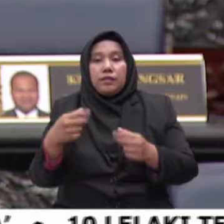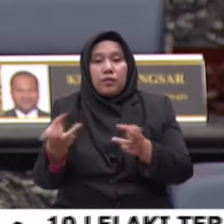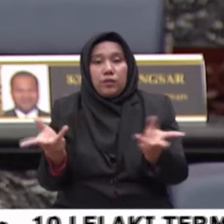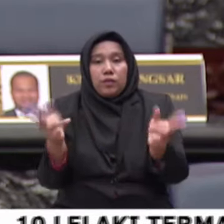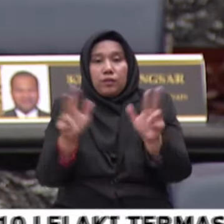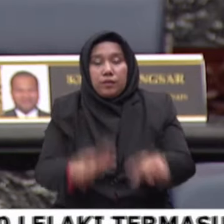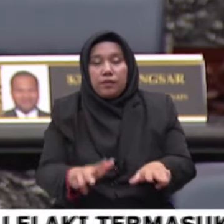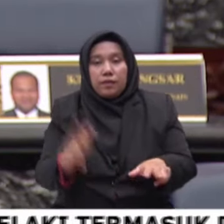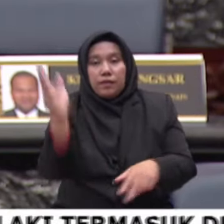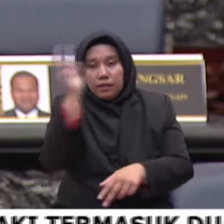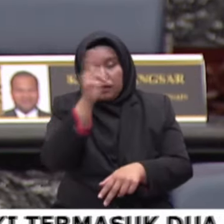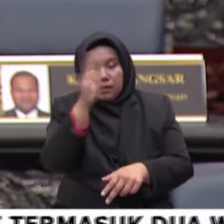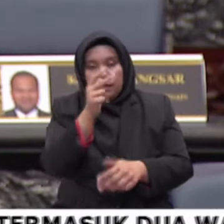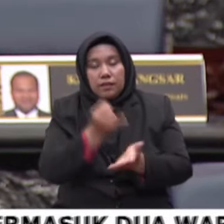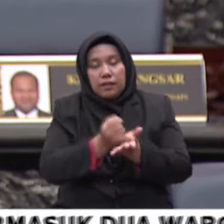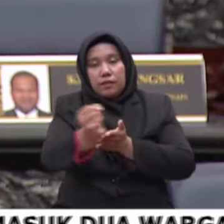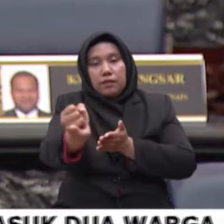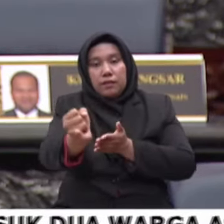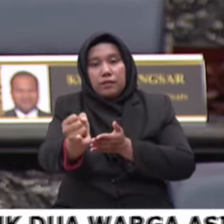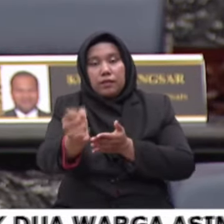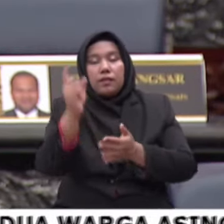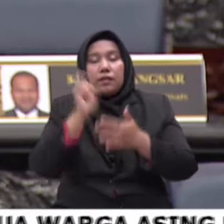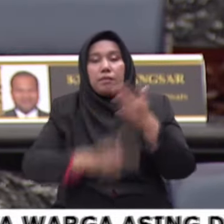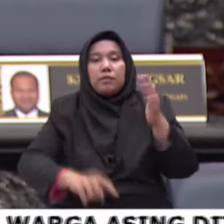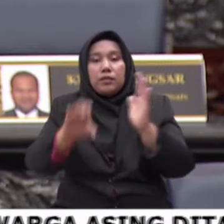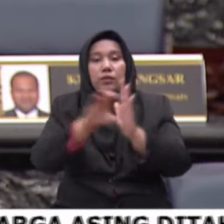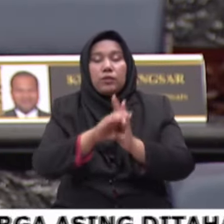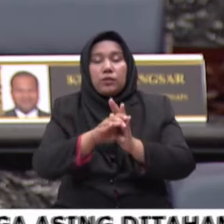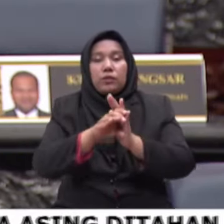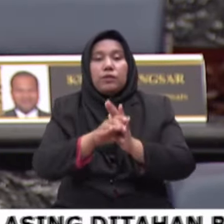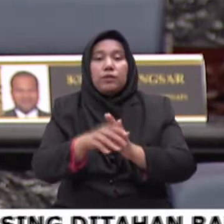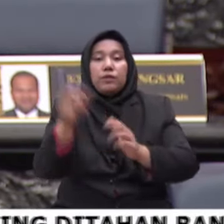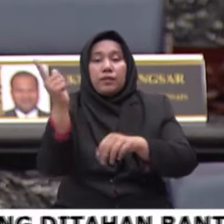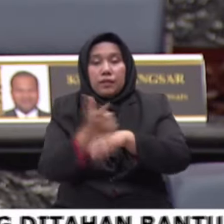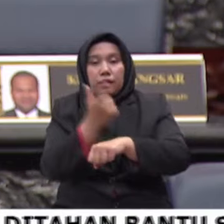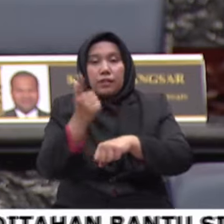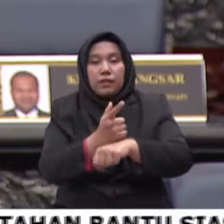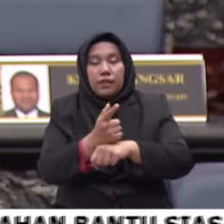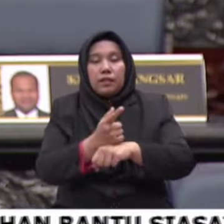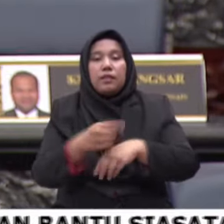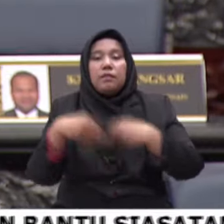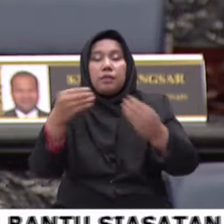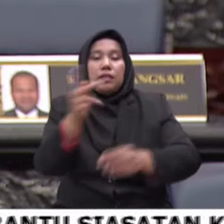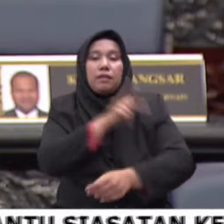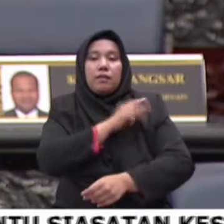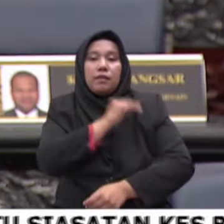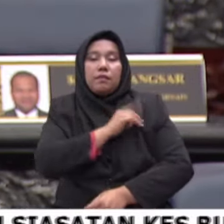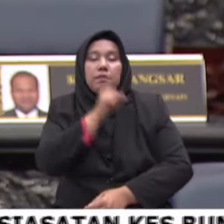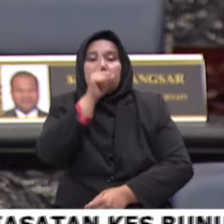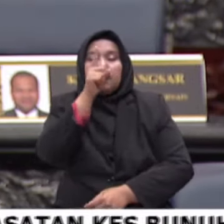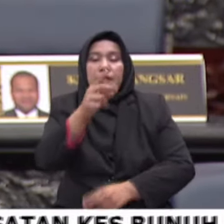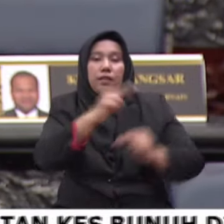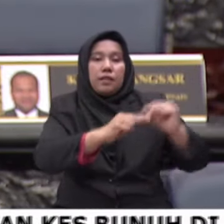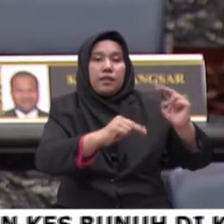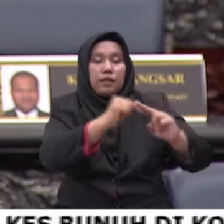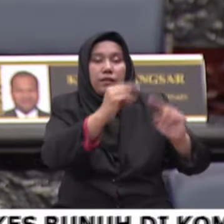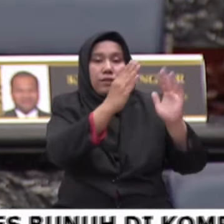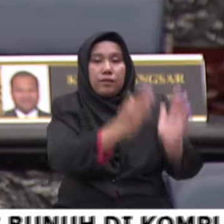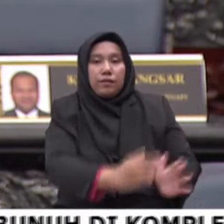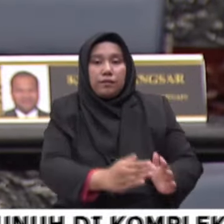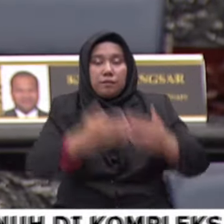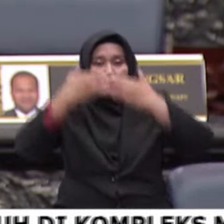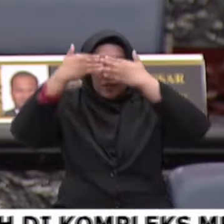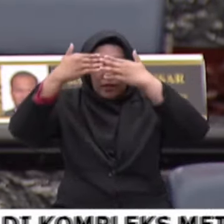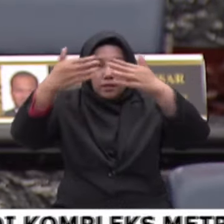apakah contoh bentuk latihan diberikan oleh kementerian bagi memastikan kontraktor mendapat